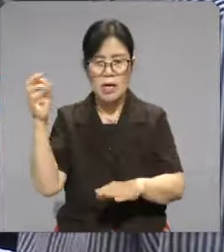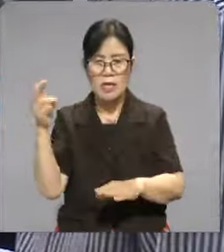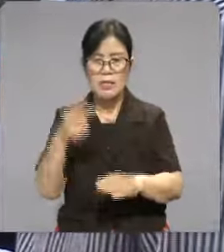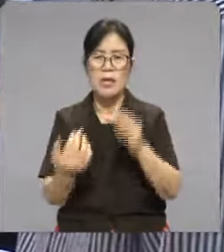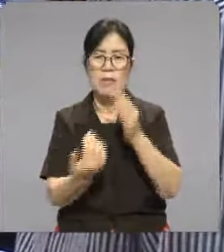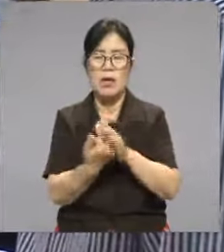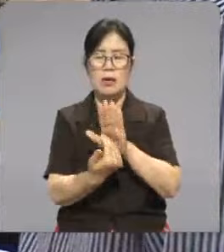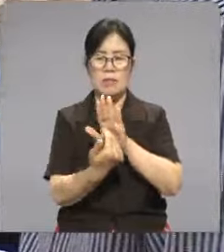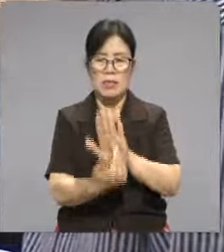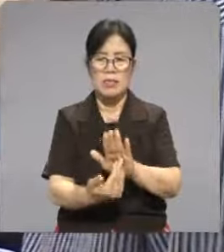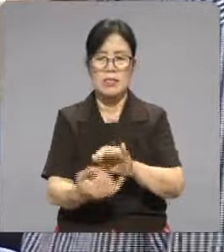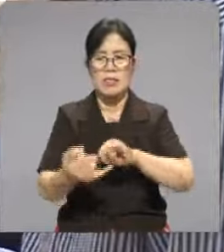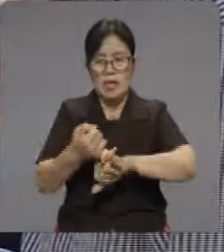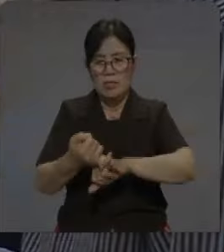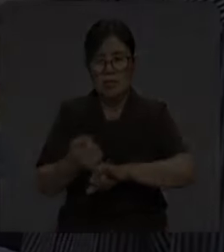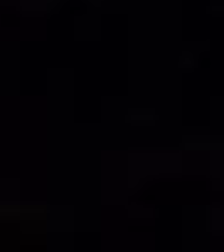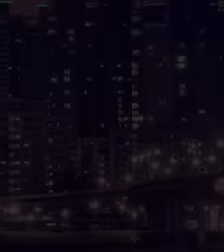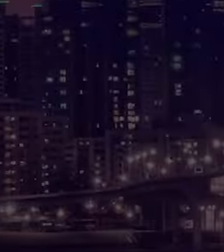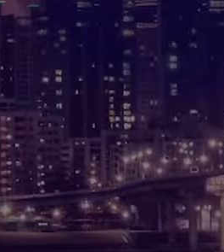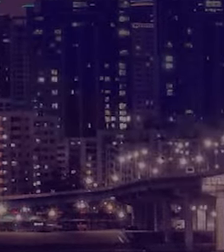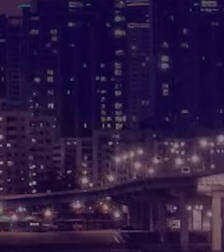약속하라고 요구했습니다